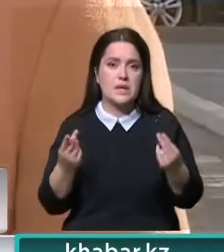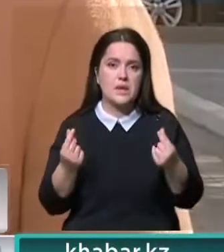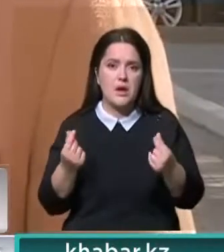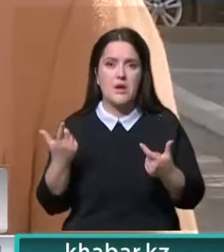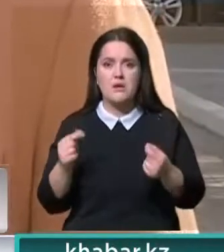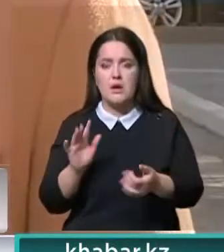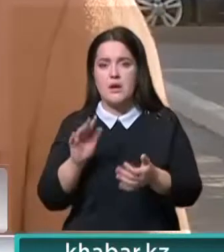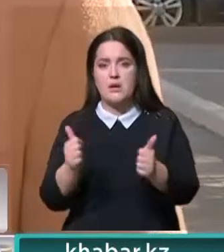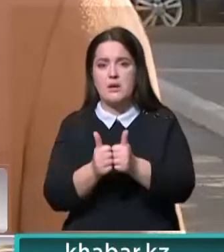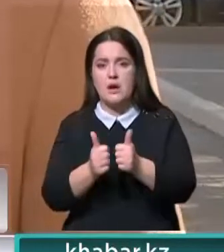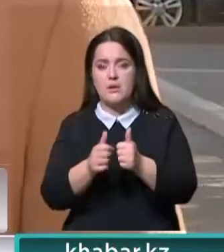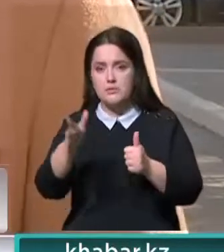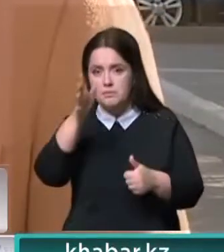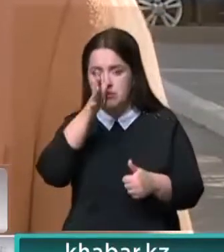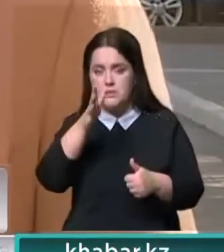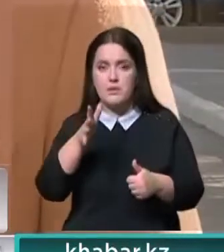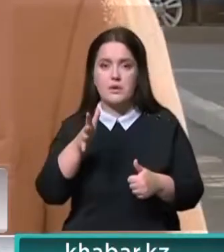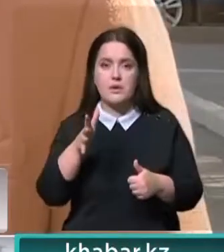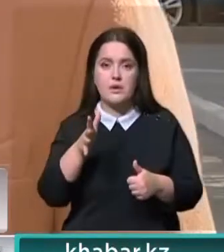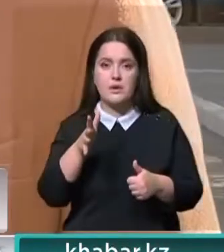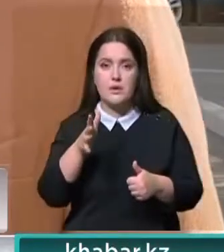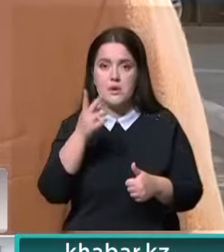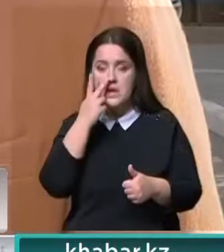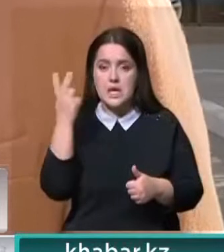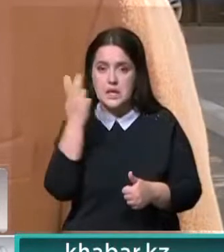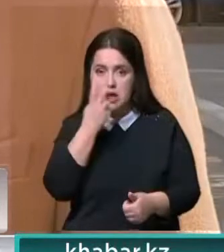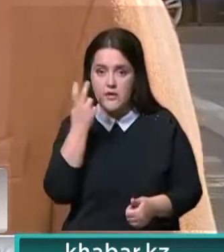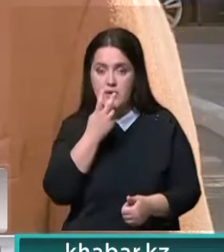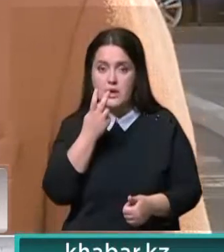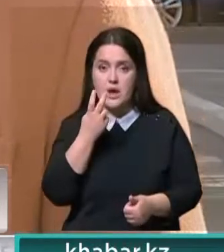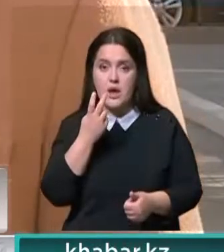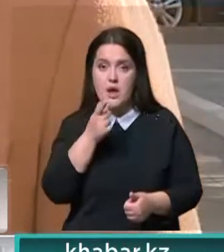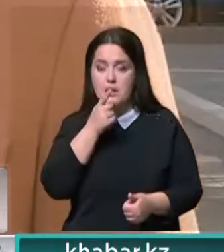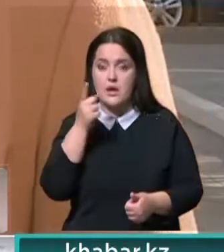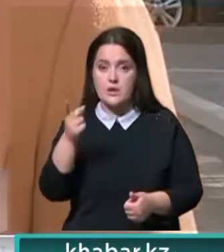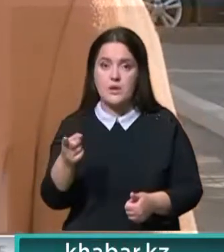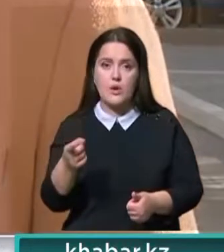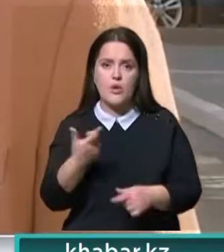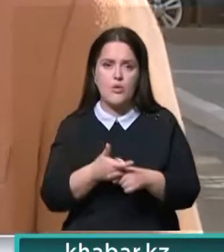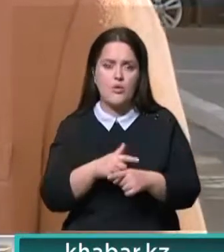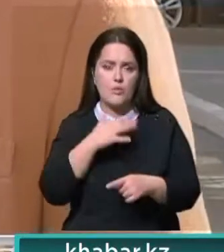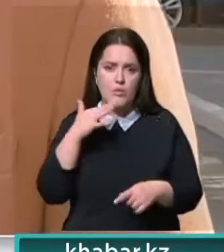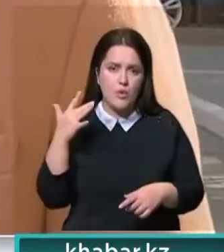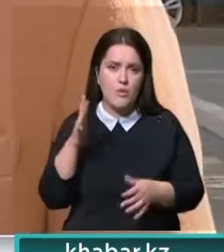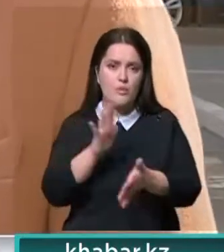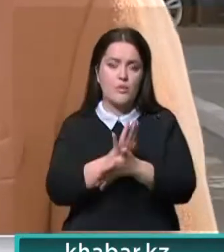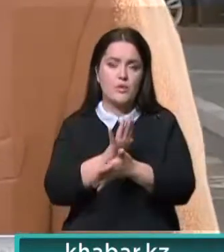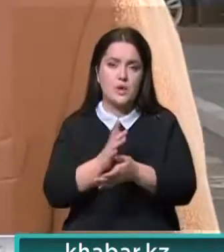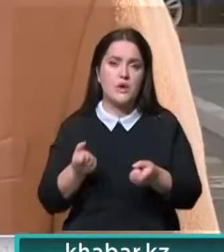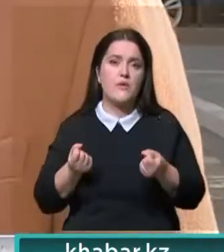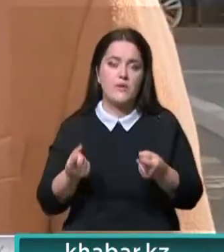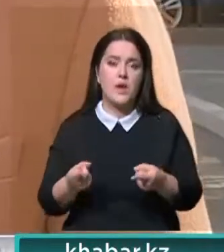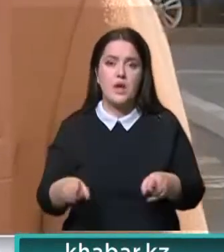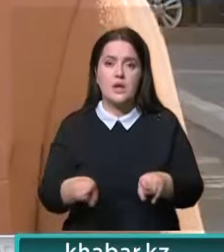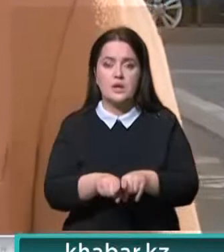вот рядом, где вот на первый взгляд не видно, но если туда дальше заехать, очень большое скопление мусора.